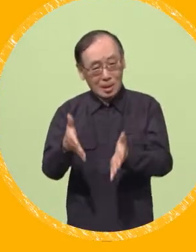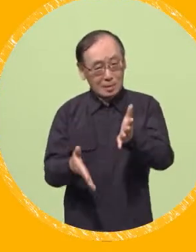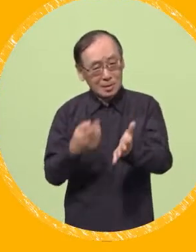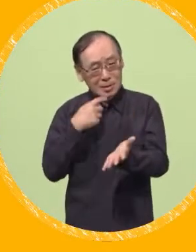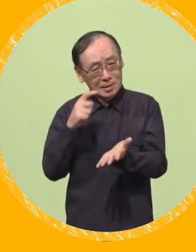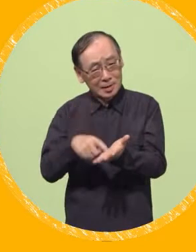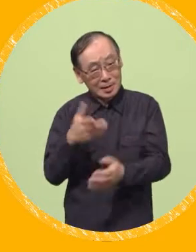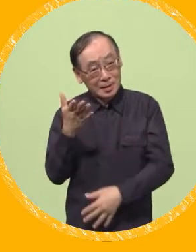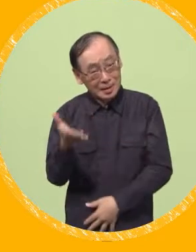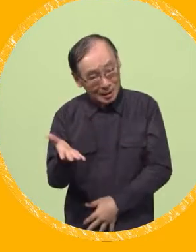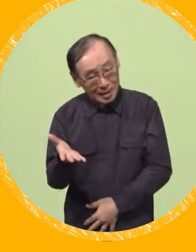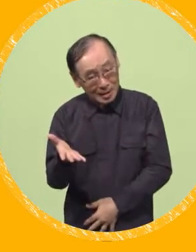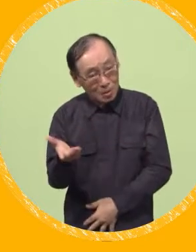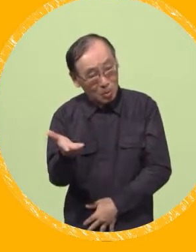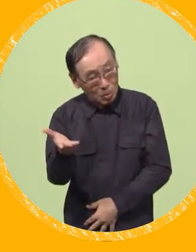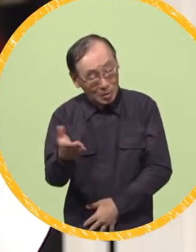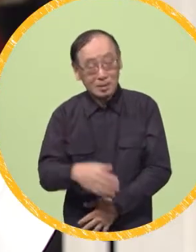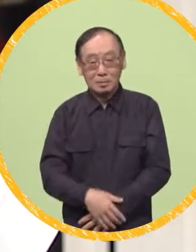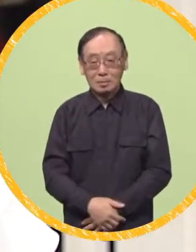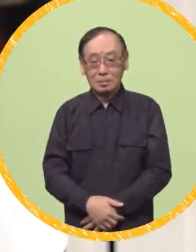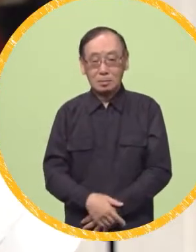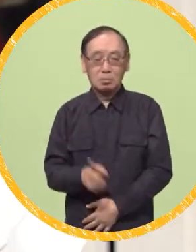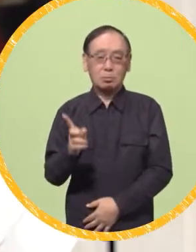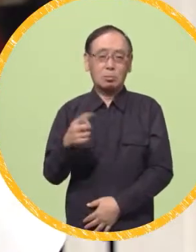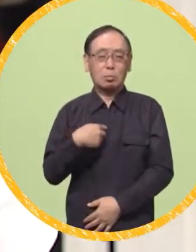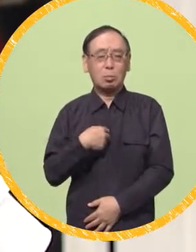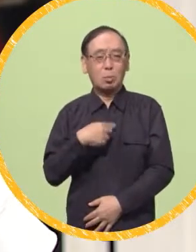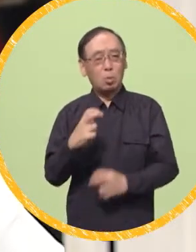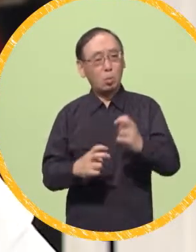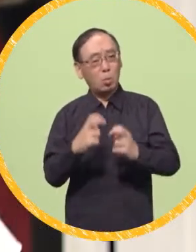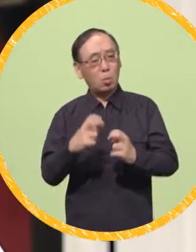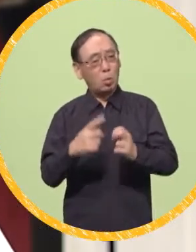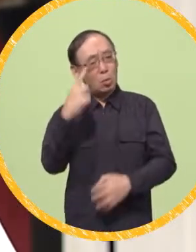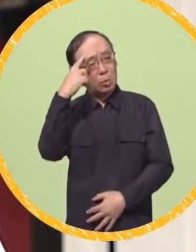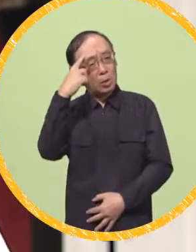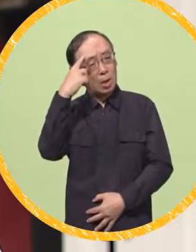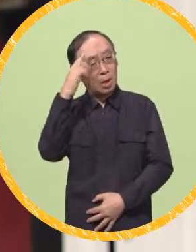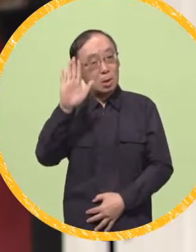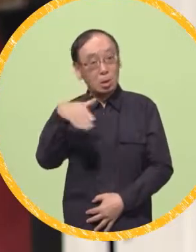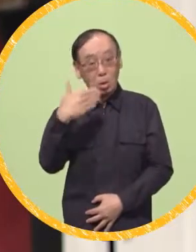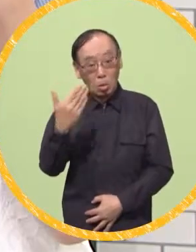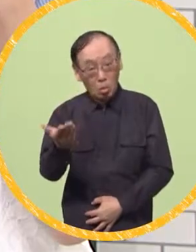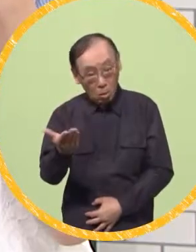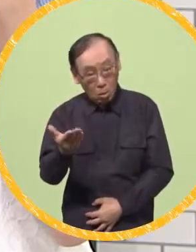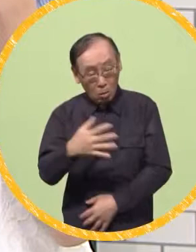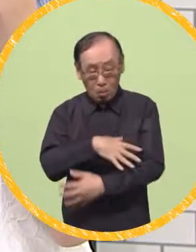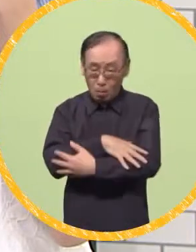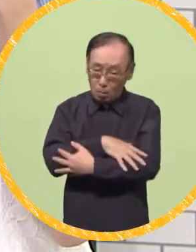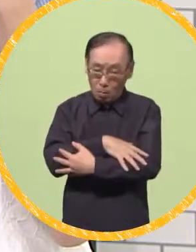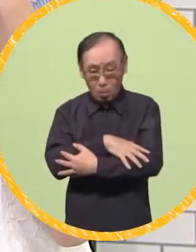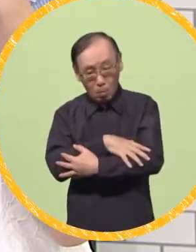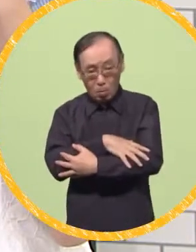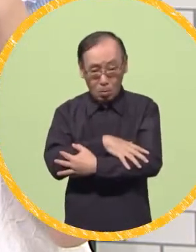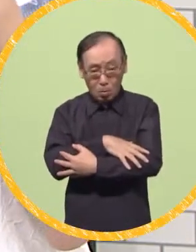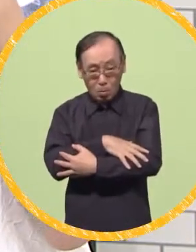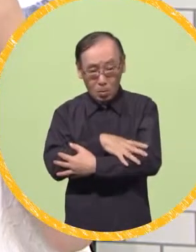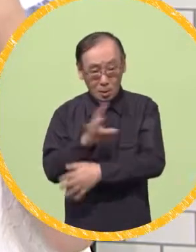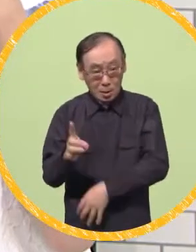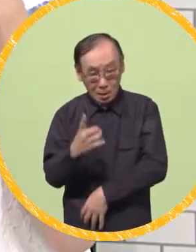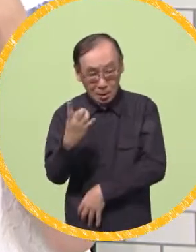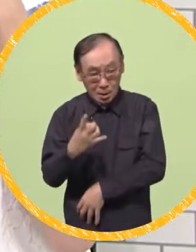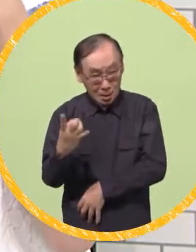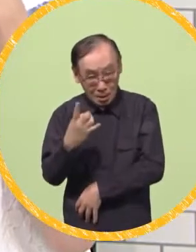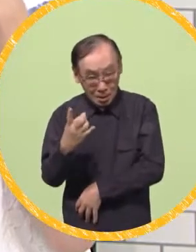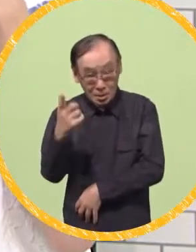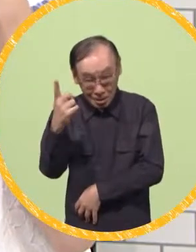最初ほんと私メーターで動いてるのーって思ってたんだ keを掛けひっかけ